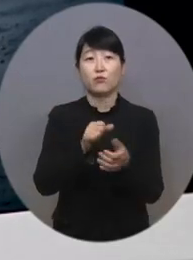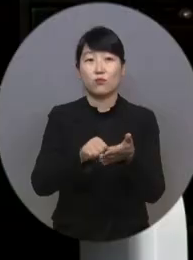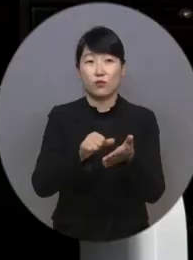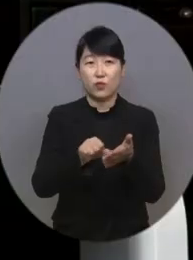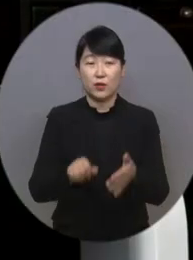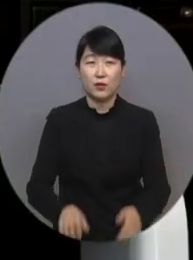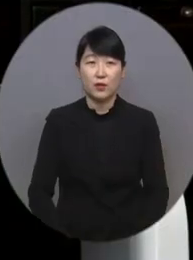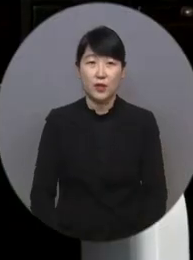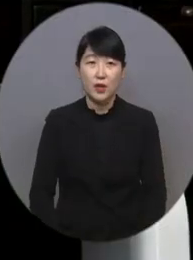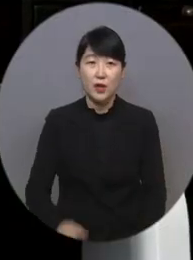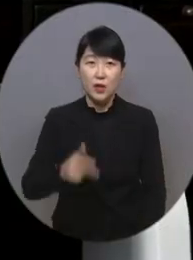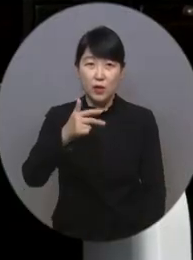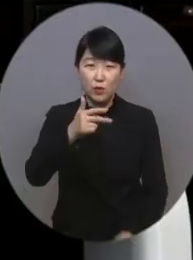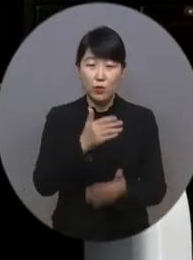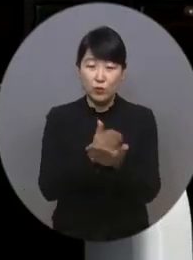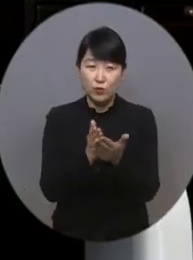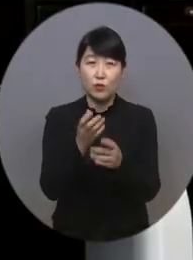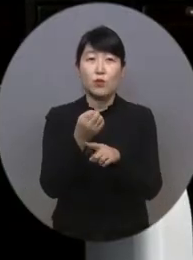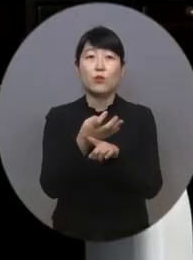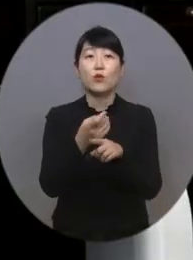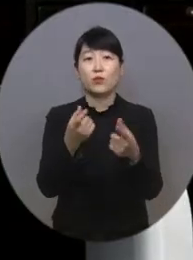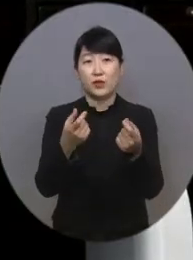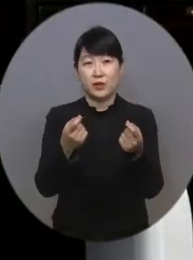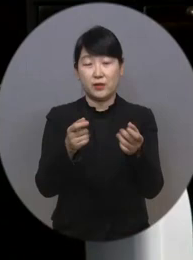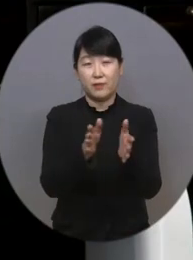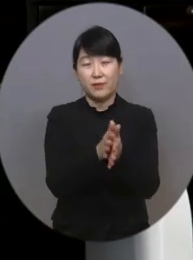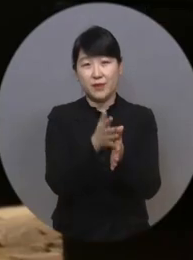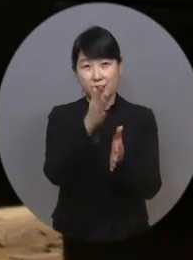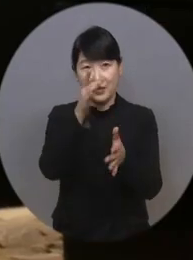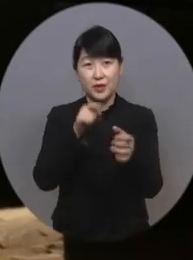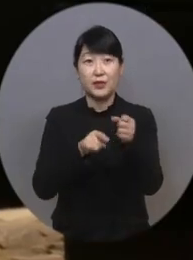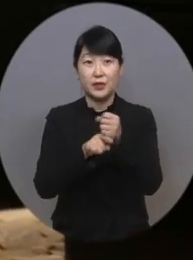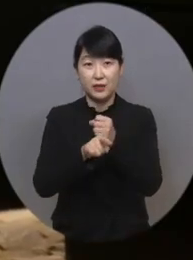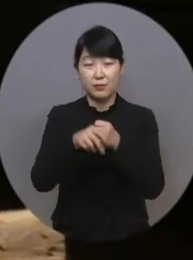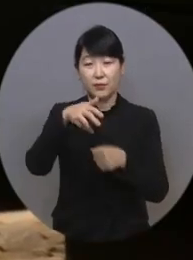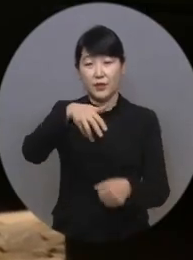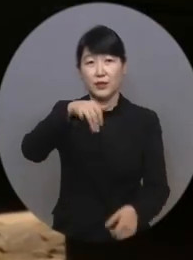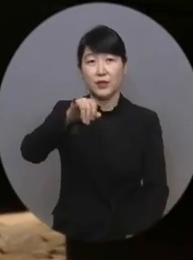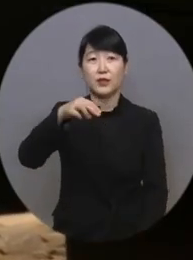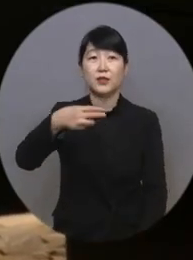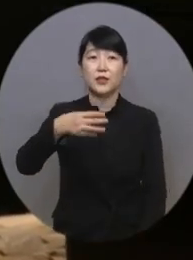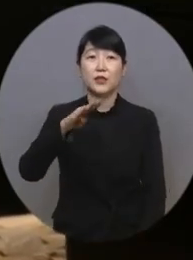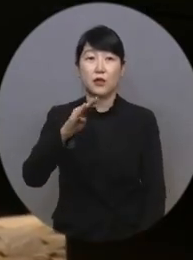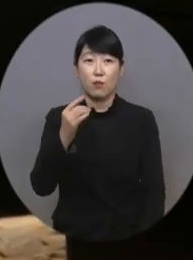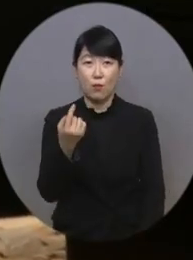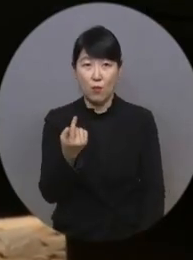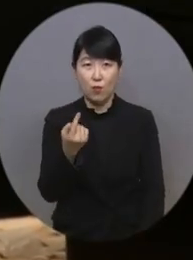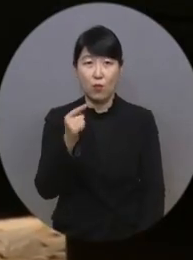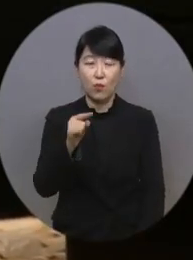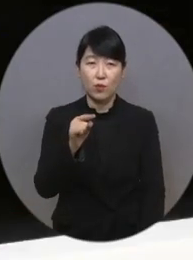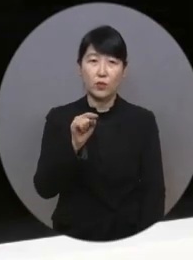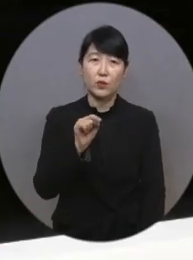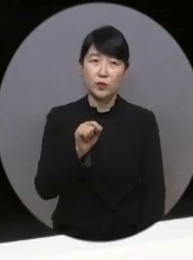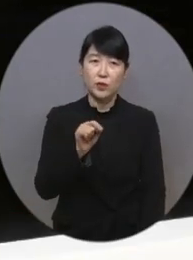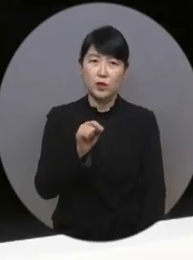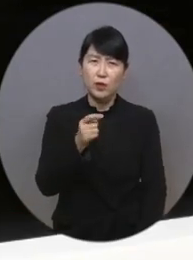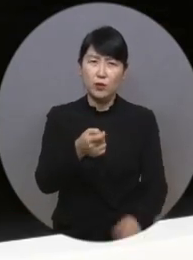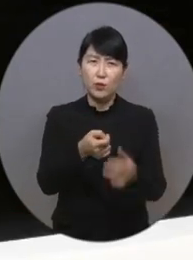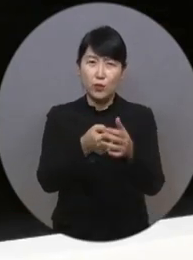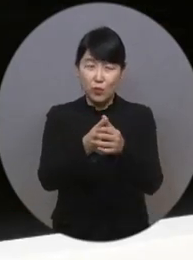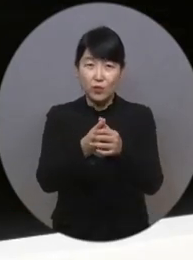가지 보물처럼 형형색색 빛이 난다는 이른바 칠보는 희귀하고 기술적 난이도가